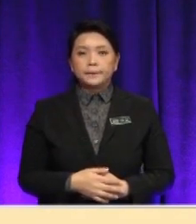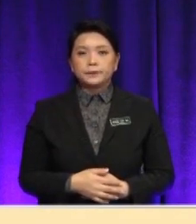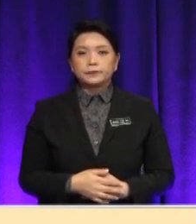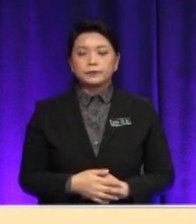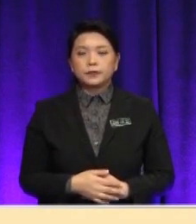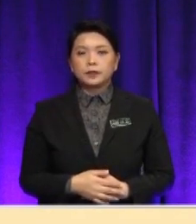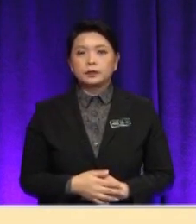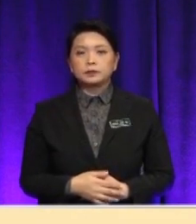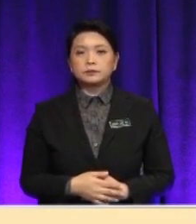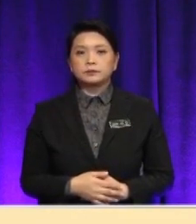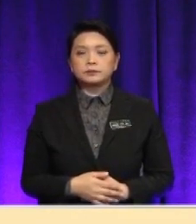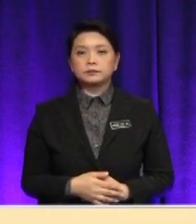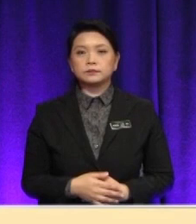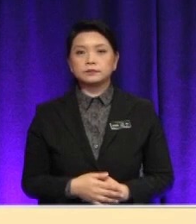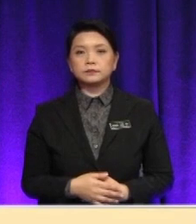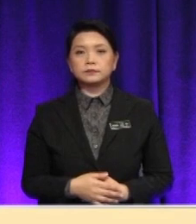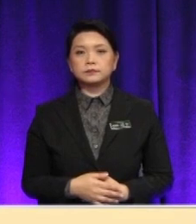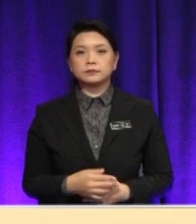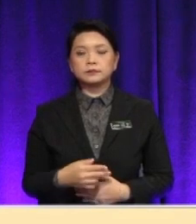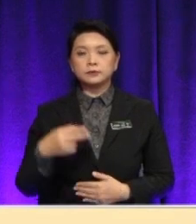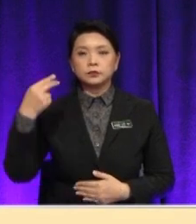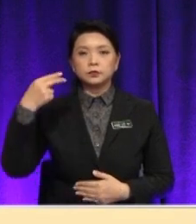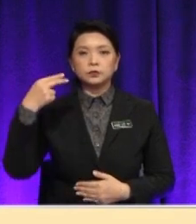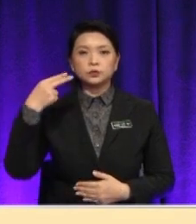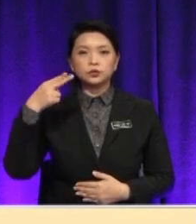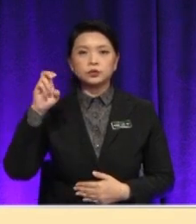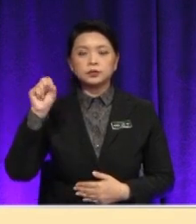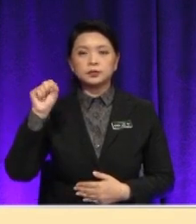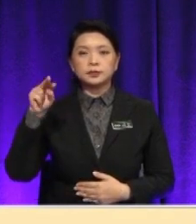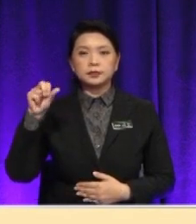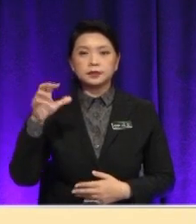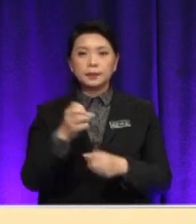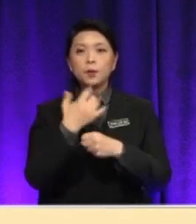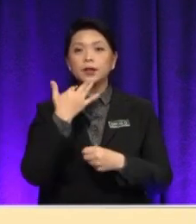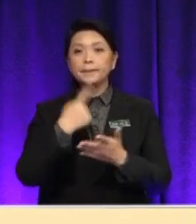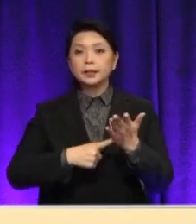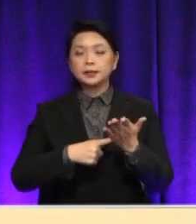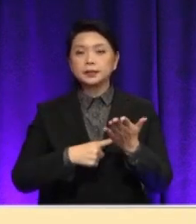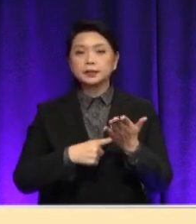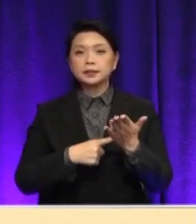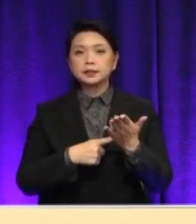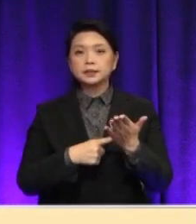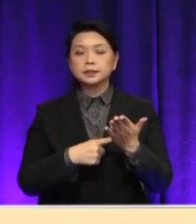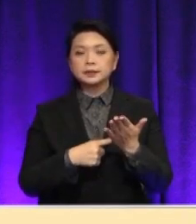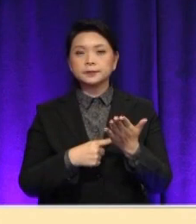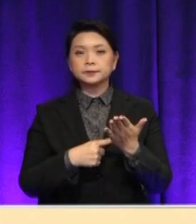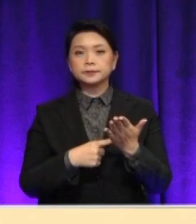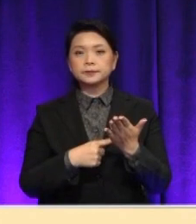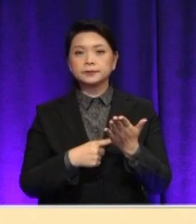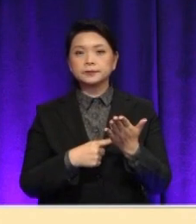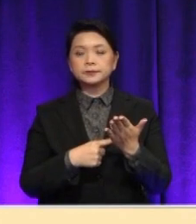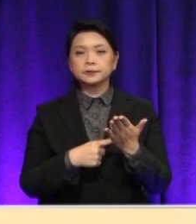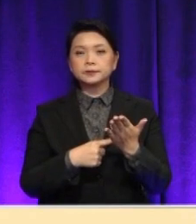cikgu. Husna. Okey, Okey, saya lempar. lontar. Hup. Lontar. Stop. Okey, sekali lagi. Sekali lagi.